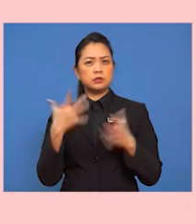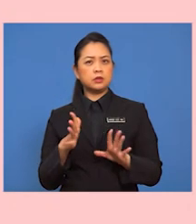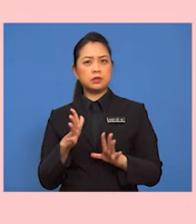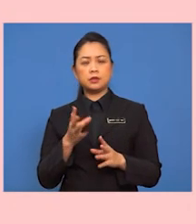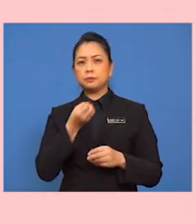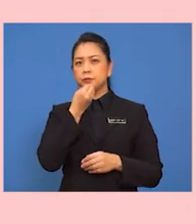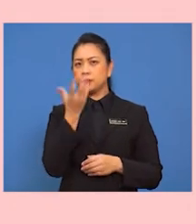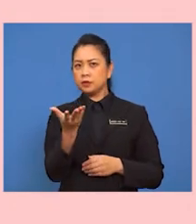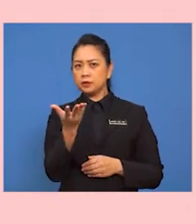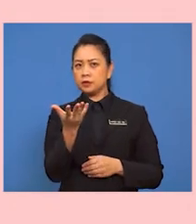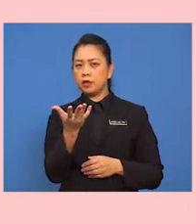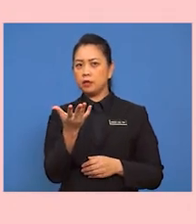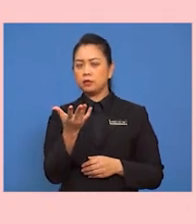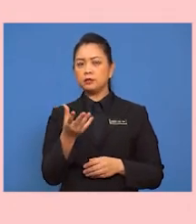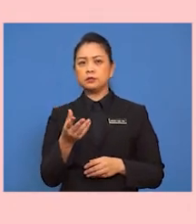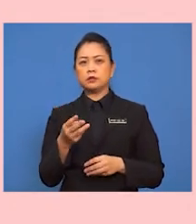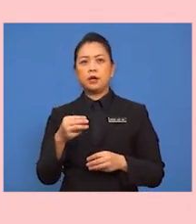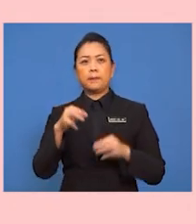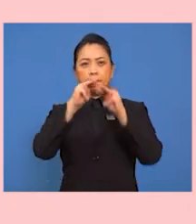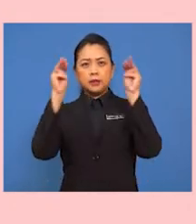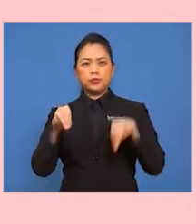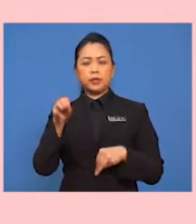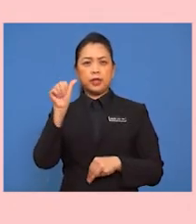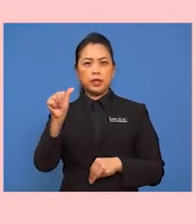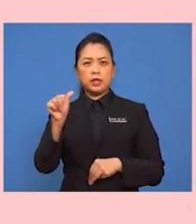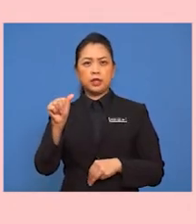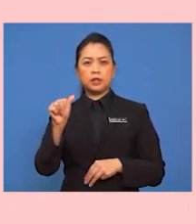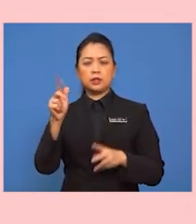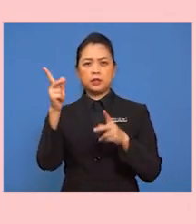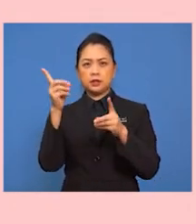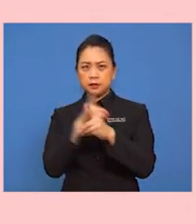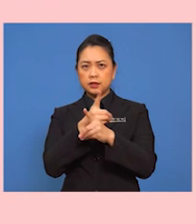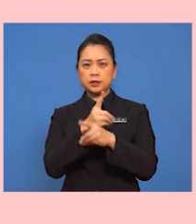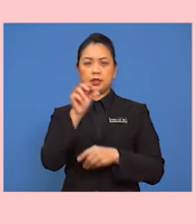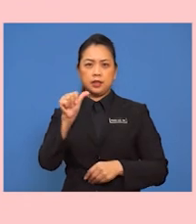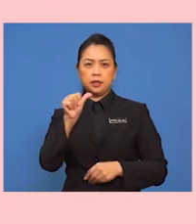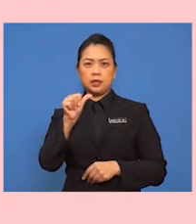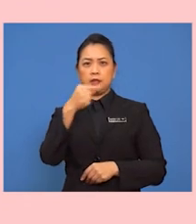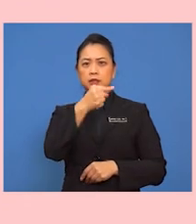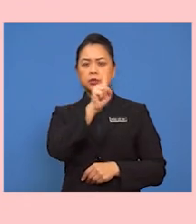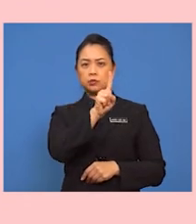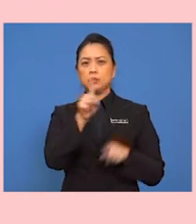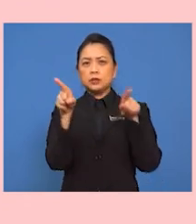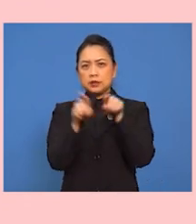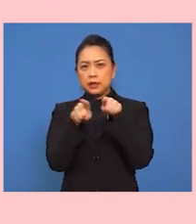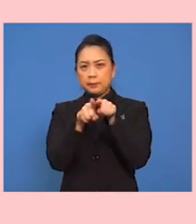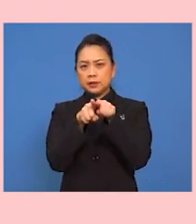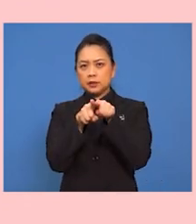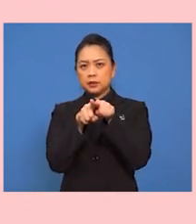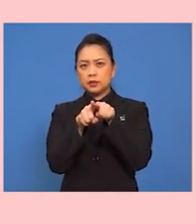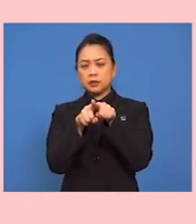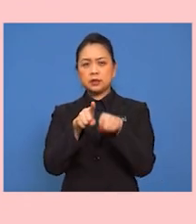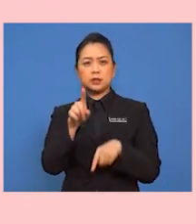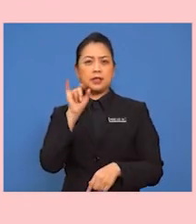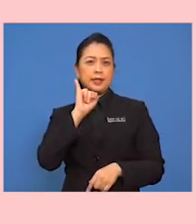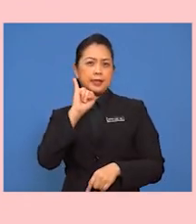menerangkan matriks A darab matriks songsang A sama dengan matriks